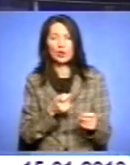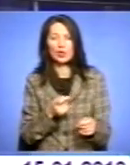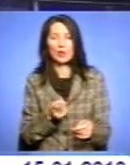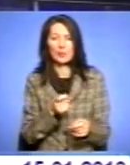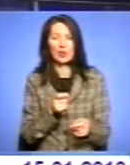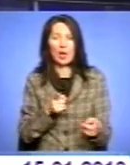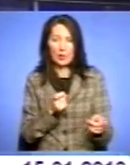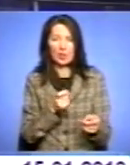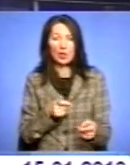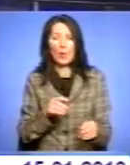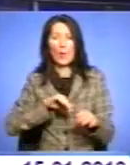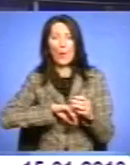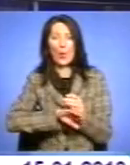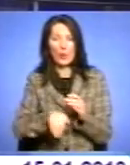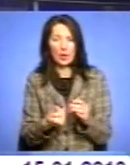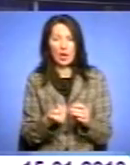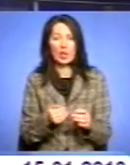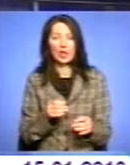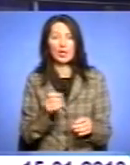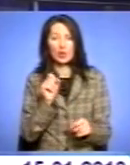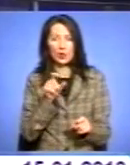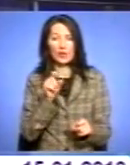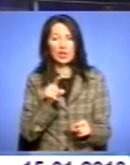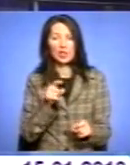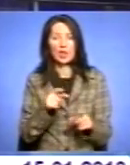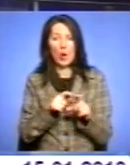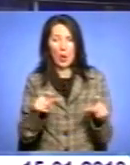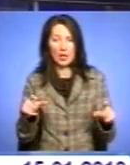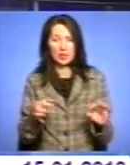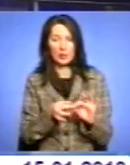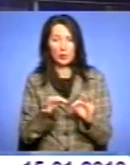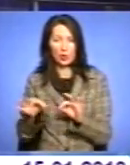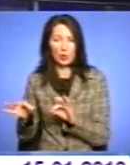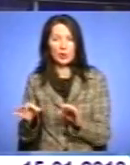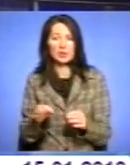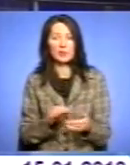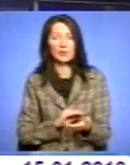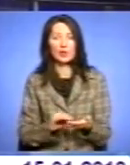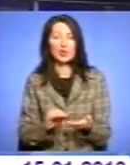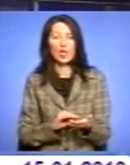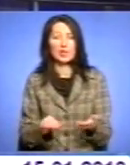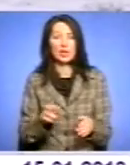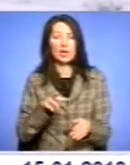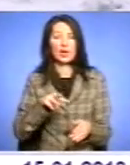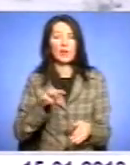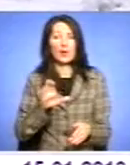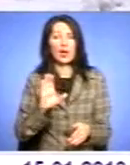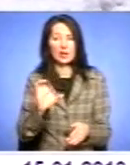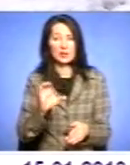магазин. Подробиці у відеоматеріалі сектора зв'язків з громадськістю у МВС Тернопільській області.